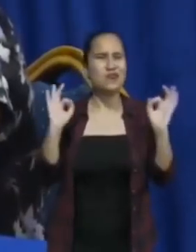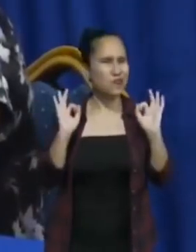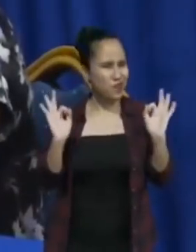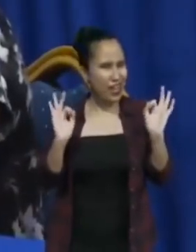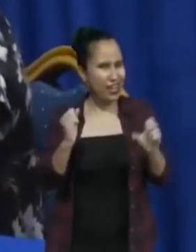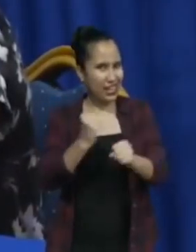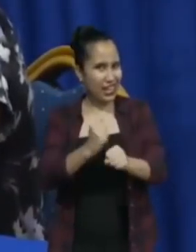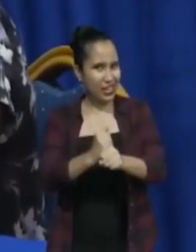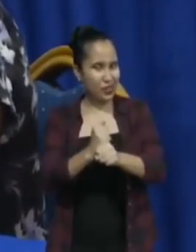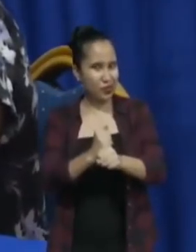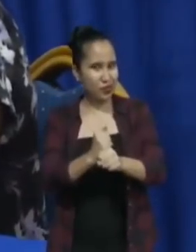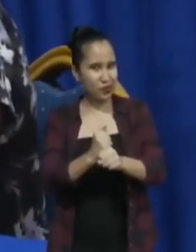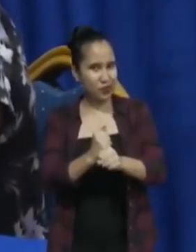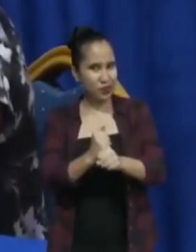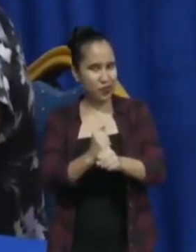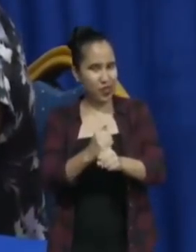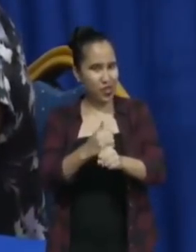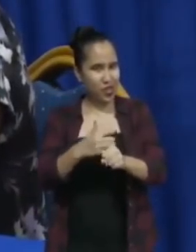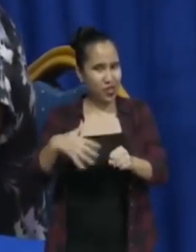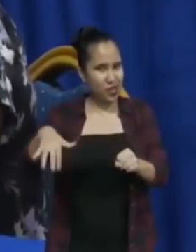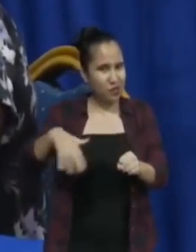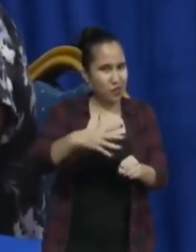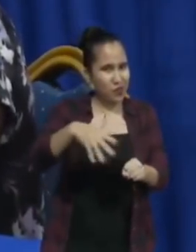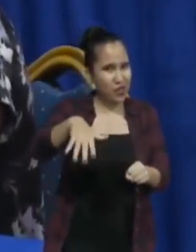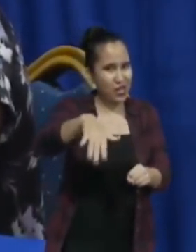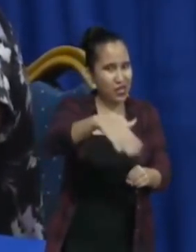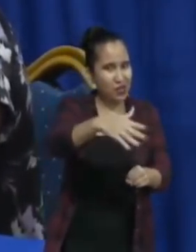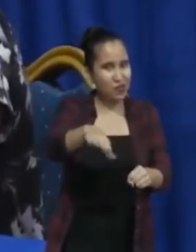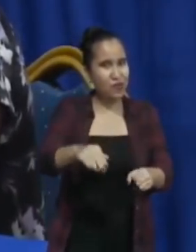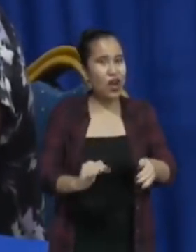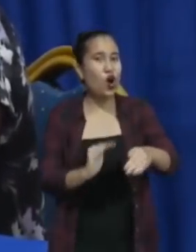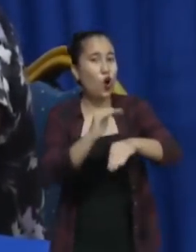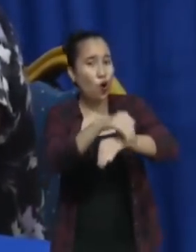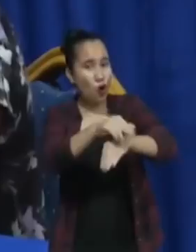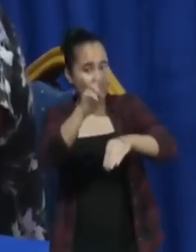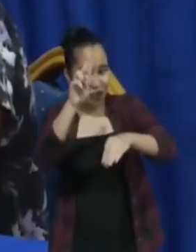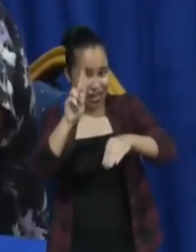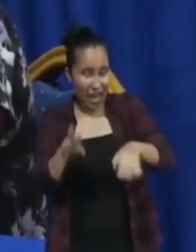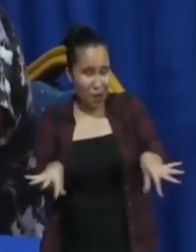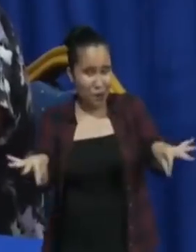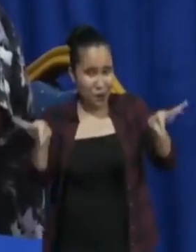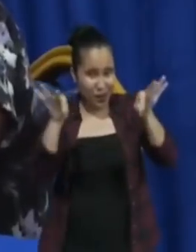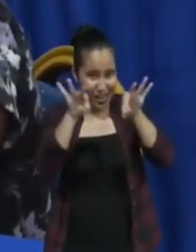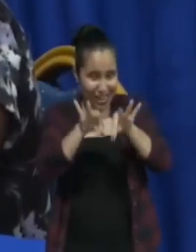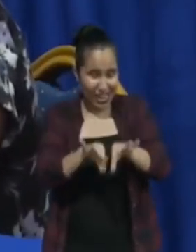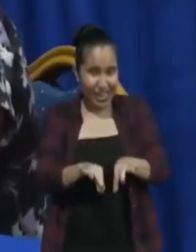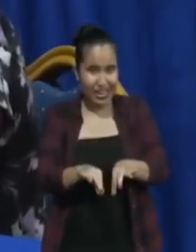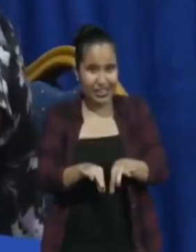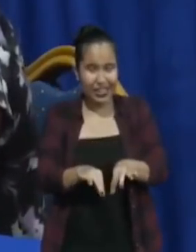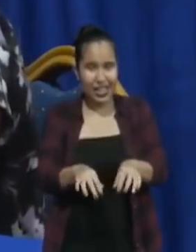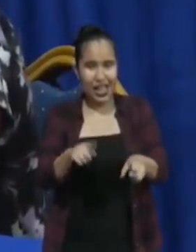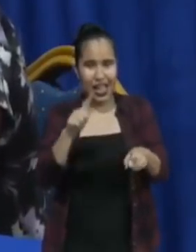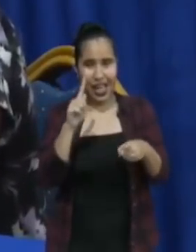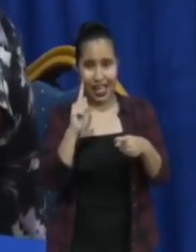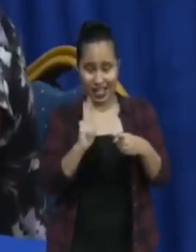de bewegingen die vanuit overheidswegen noodzakelijk zijn en ook die gaan minimaal